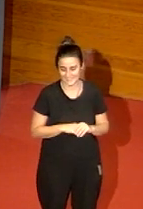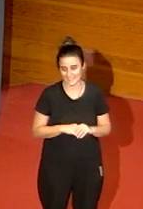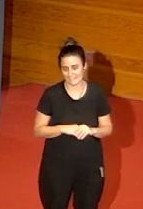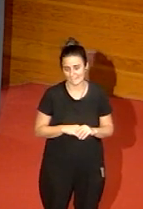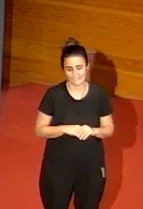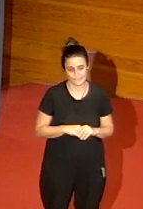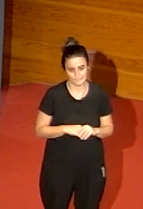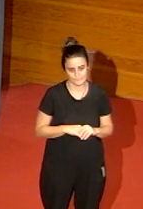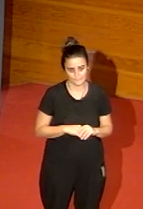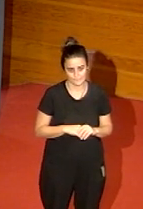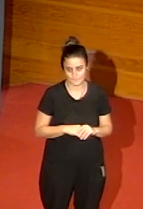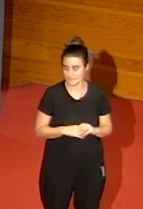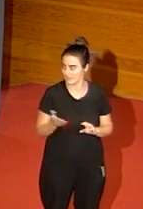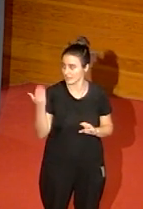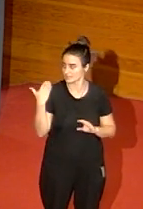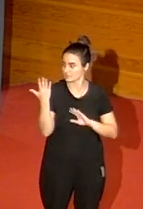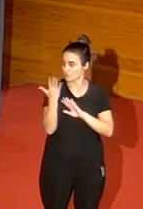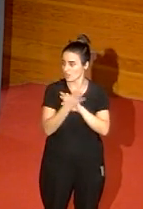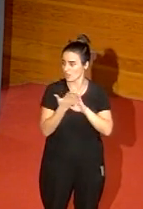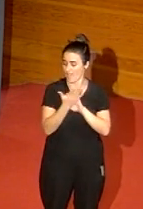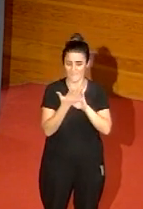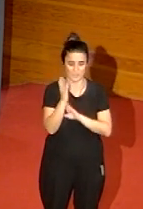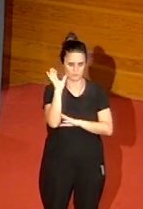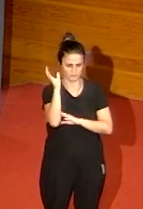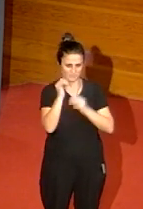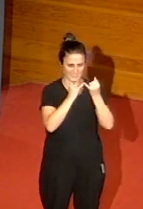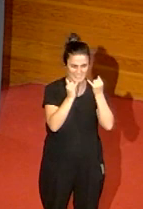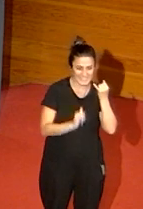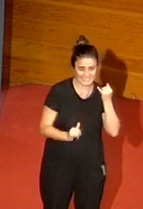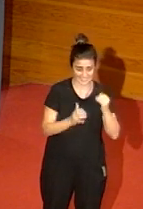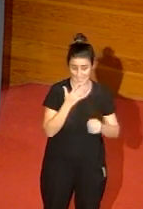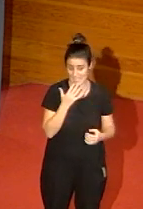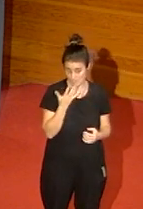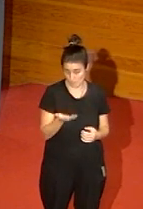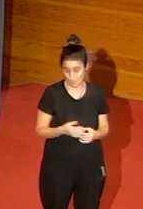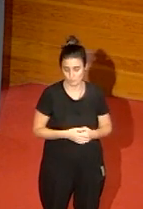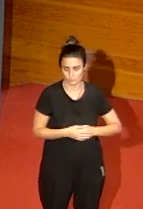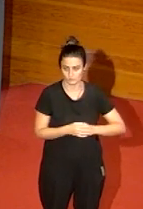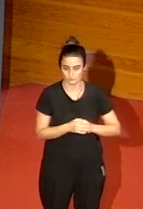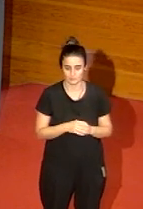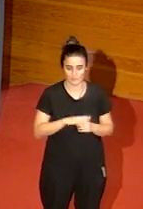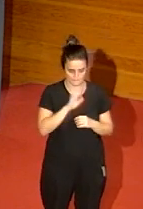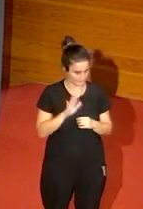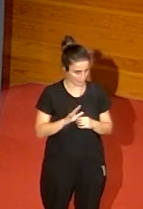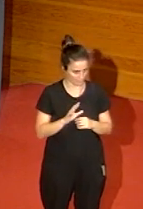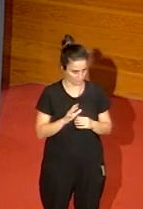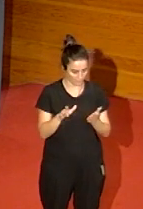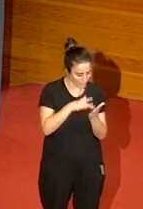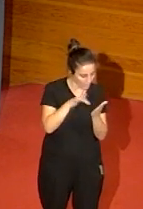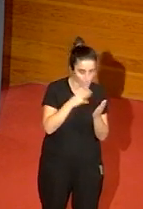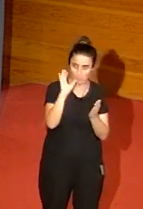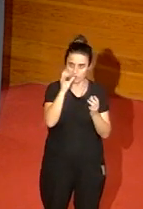eta lehen zuk aipatu duzu, ez? Krisi klimatikoa, klimaren krisiak badirudi desagertu egin dela agendatik gai hori,